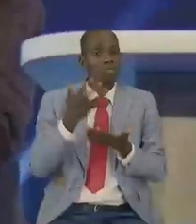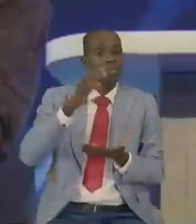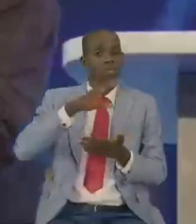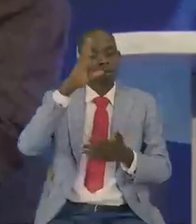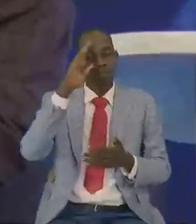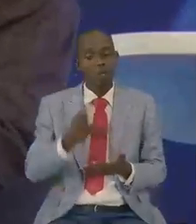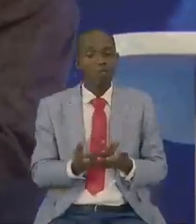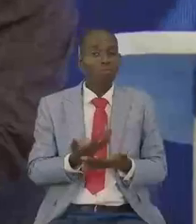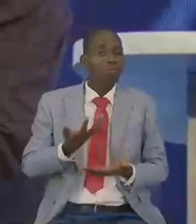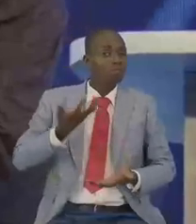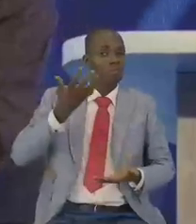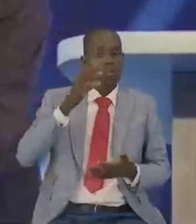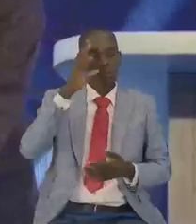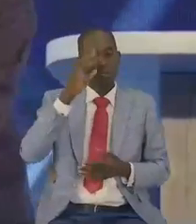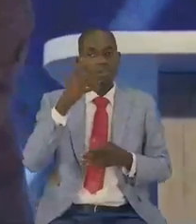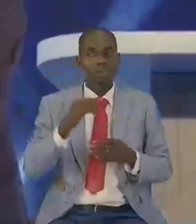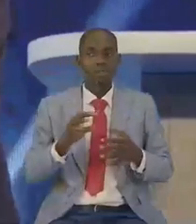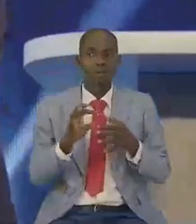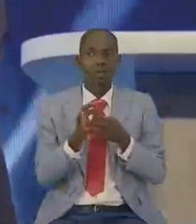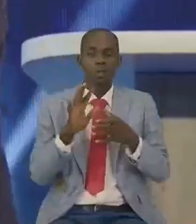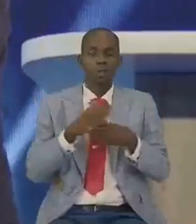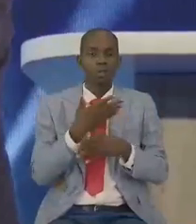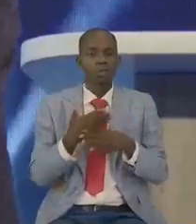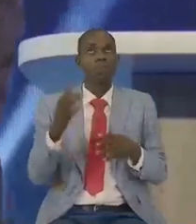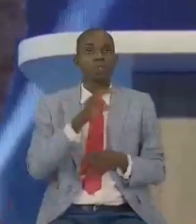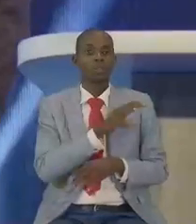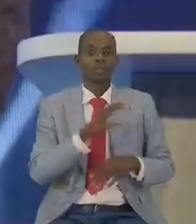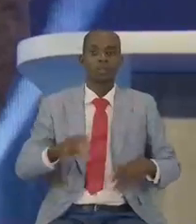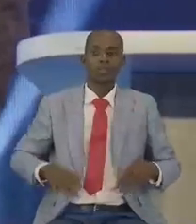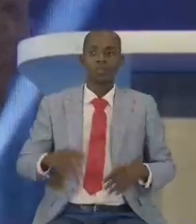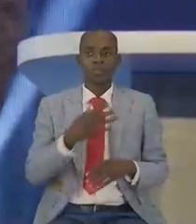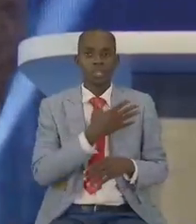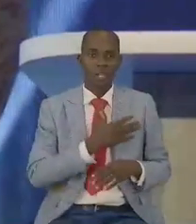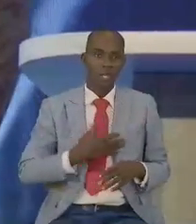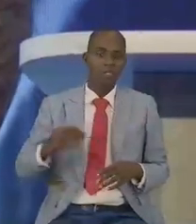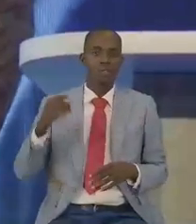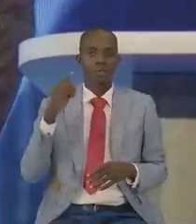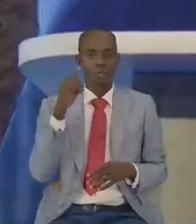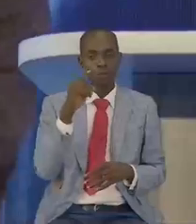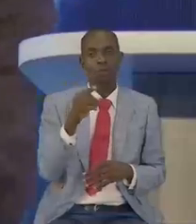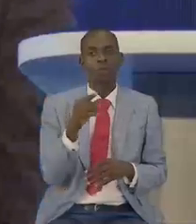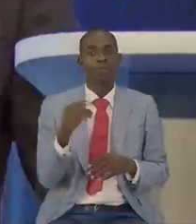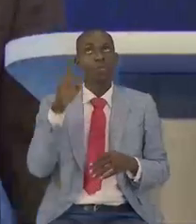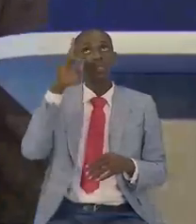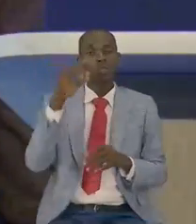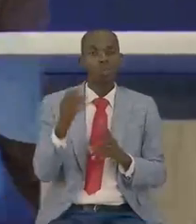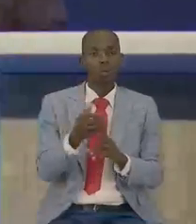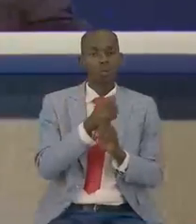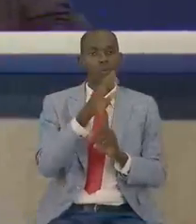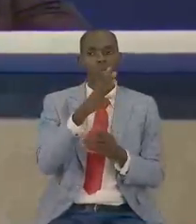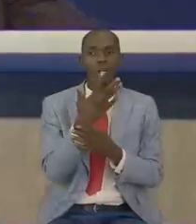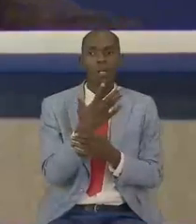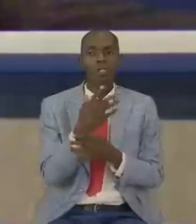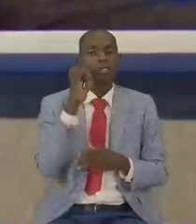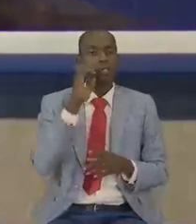homme ayant des possessions, la connexion entre Christ et toi. Il tient ta main et il tient la